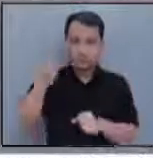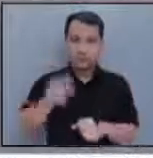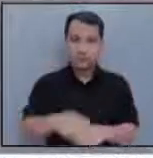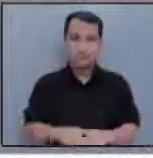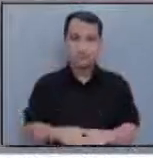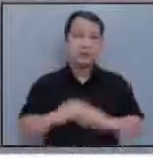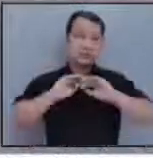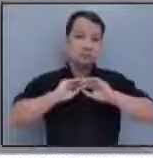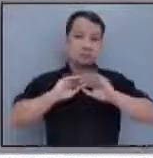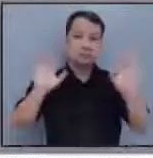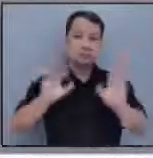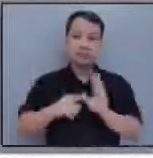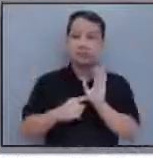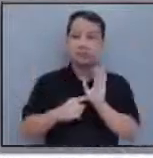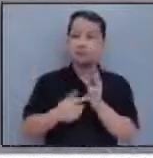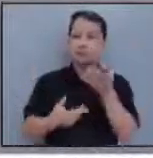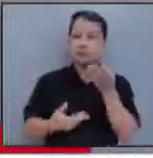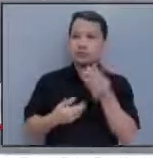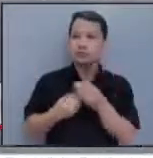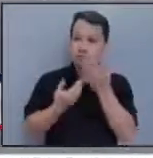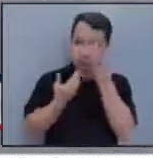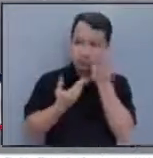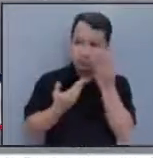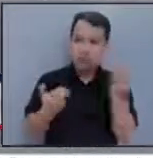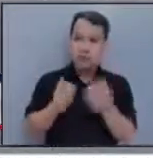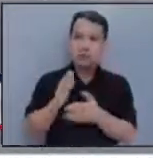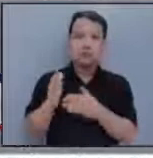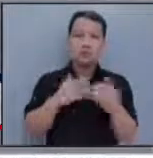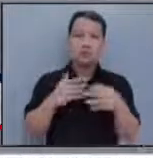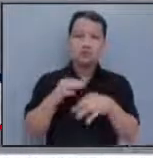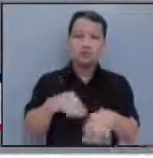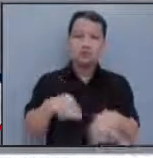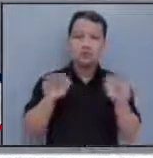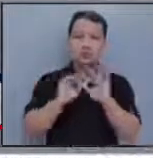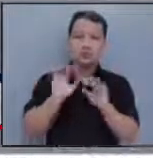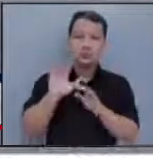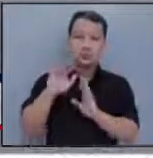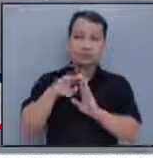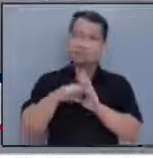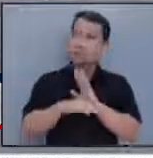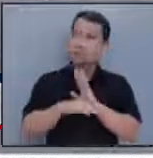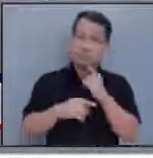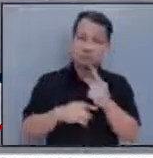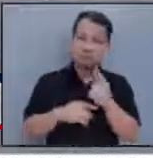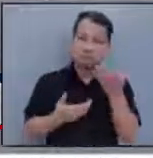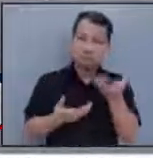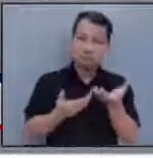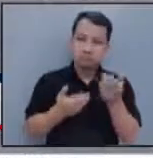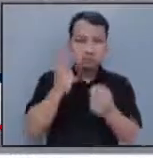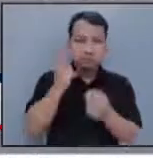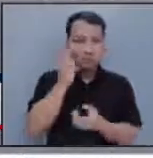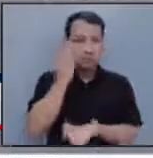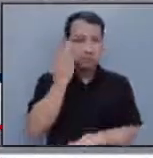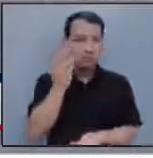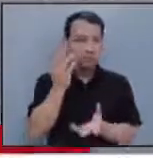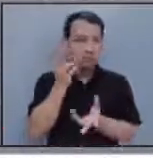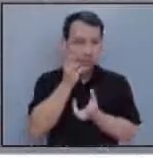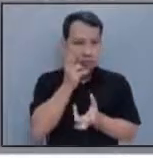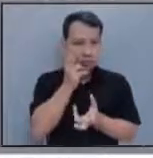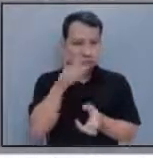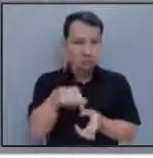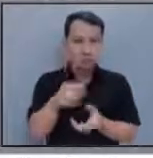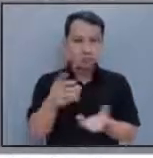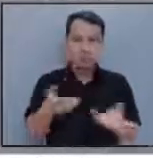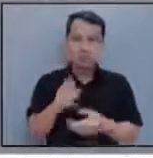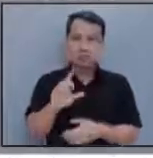the direction is, what his executive agenda is, and I think we here in the local government